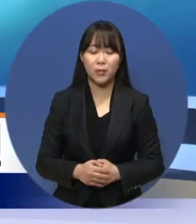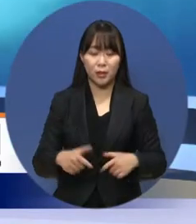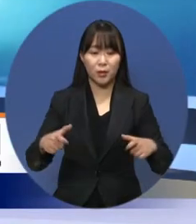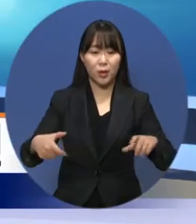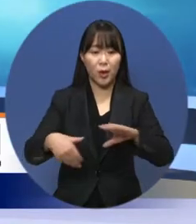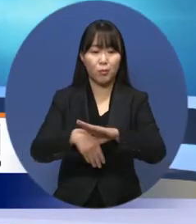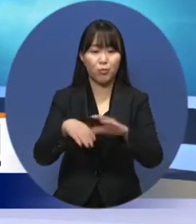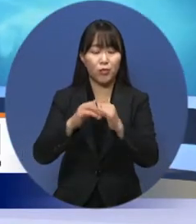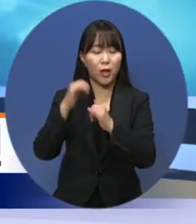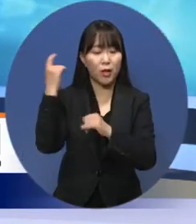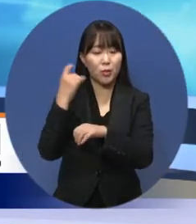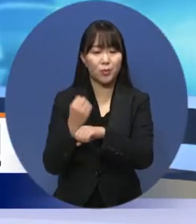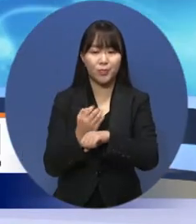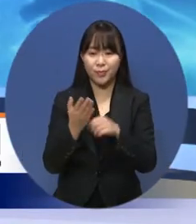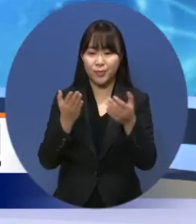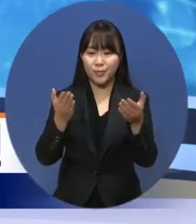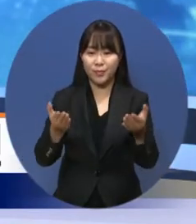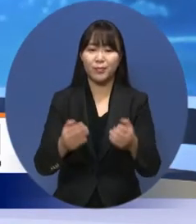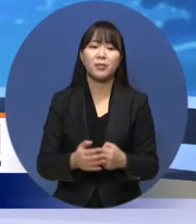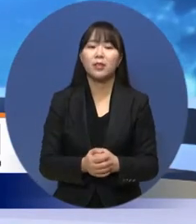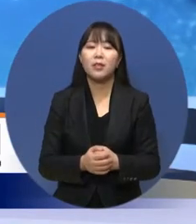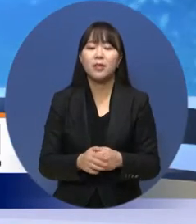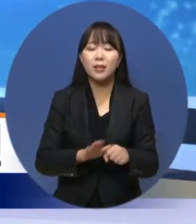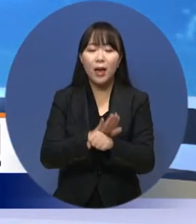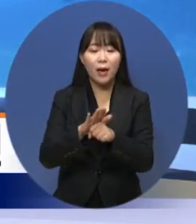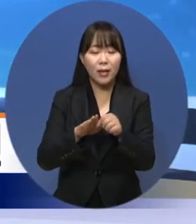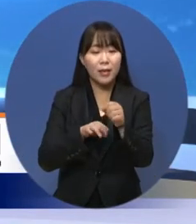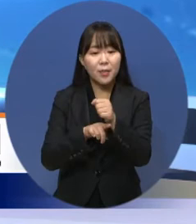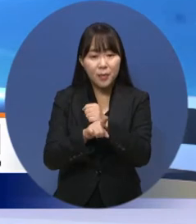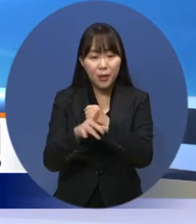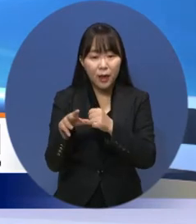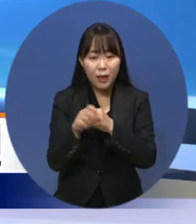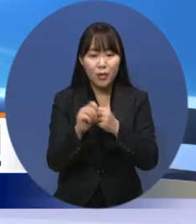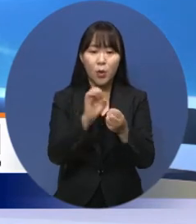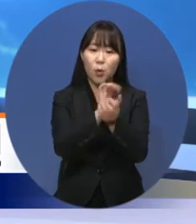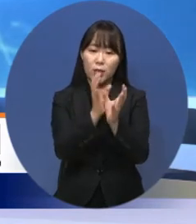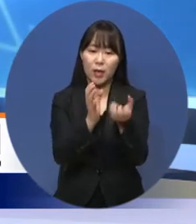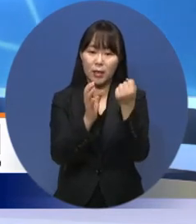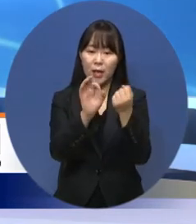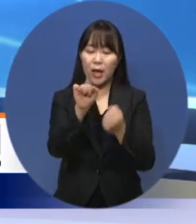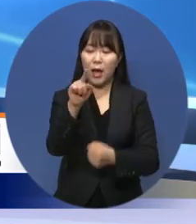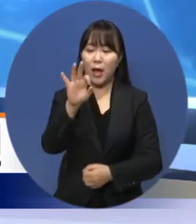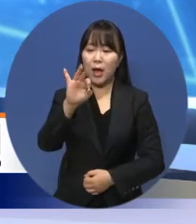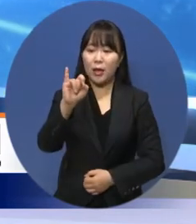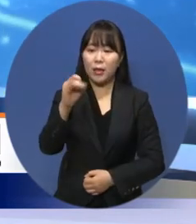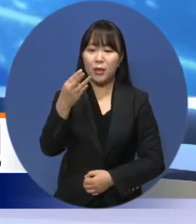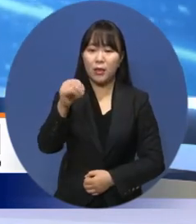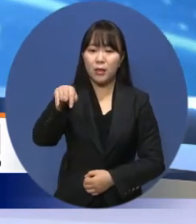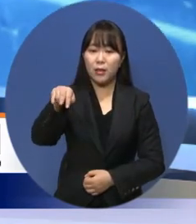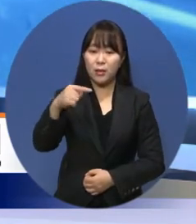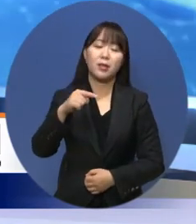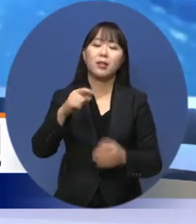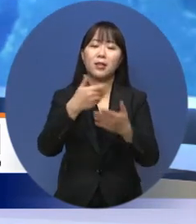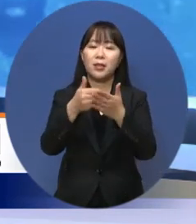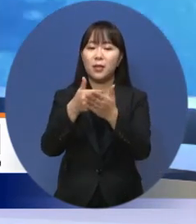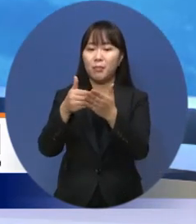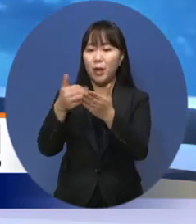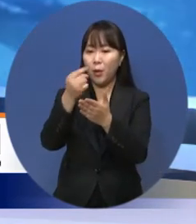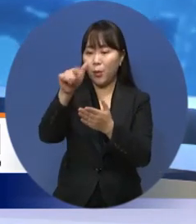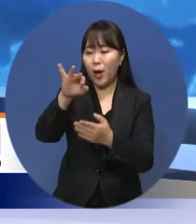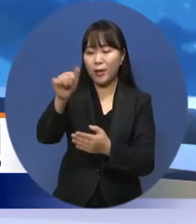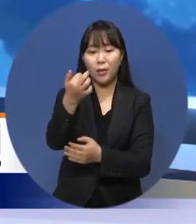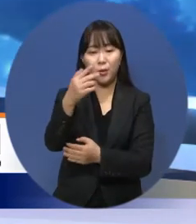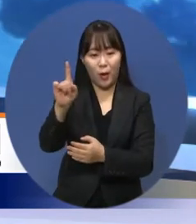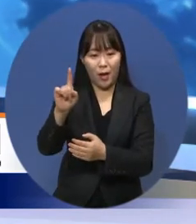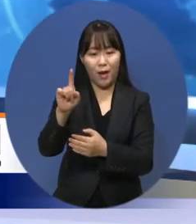지역의 문화가 소식 전해드립니다 사랑의 메시지 라는 꽃말을 가진 아이리스를 화폭에 담은 곽 인화 작가의